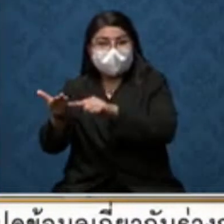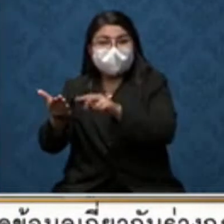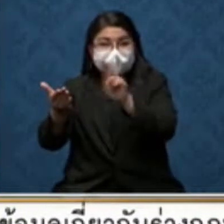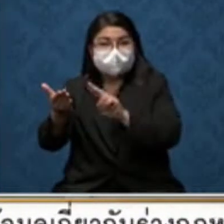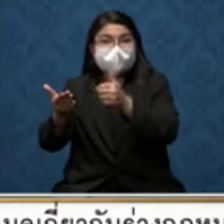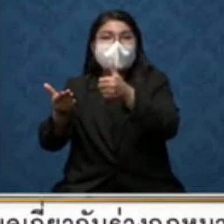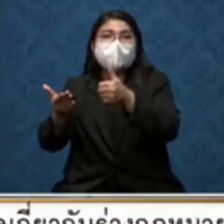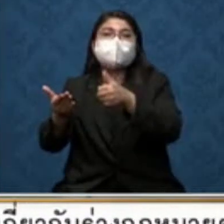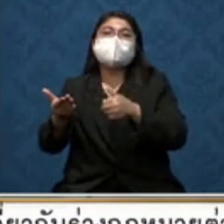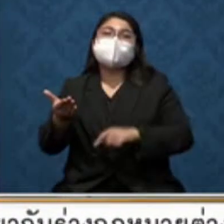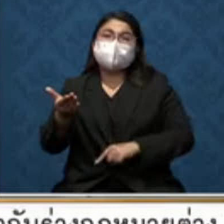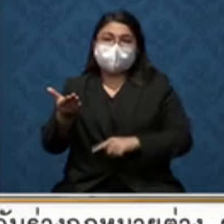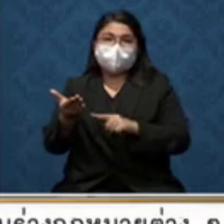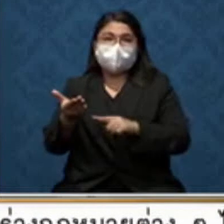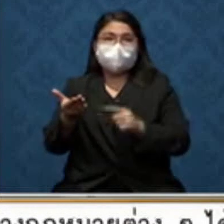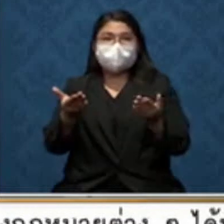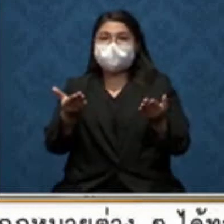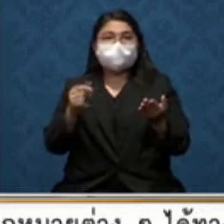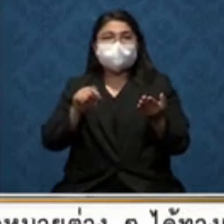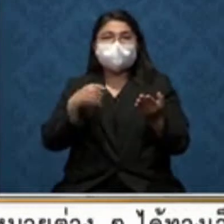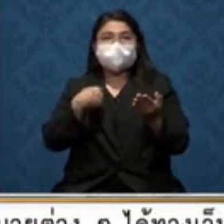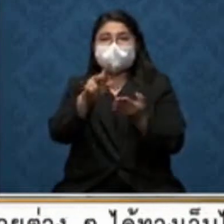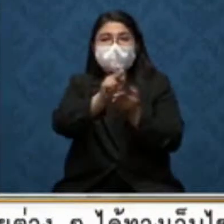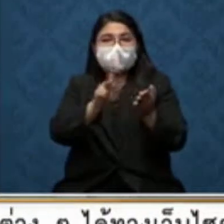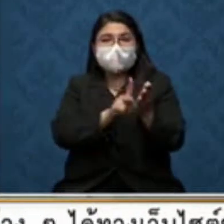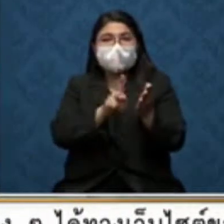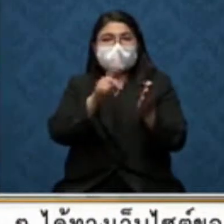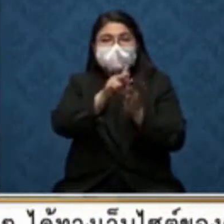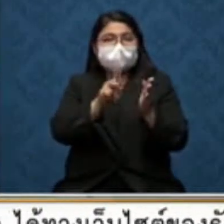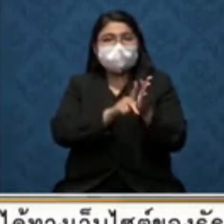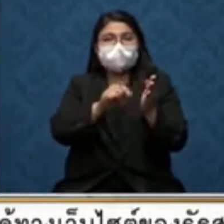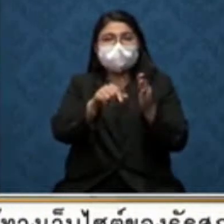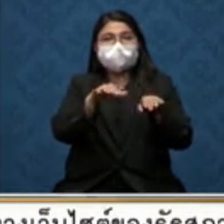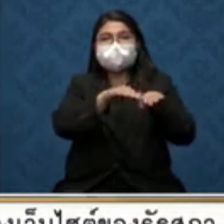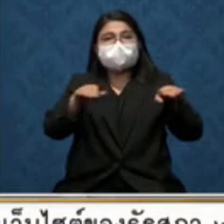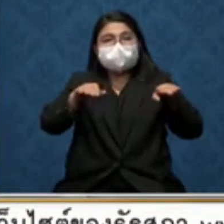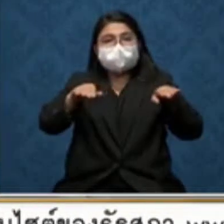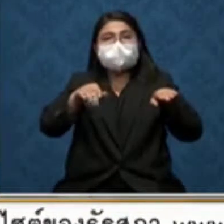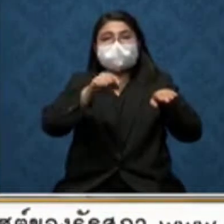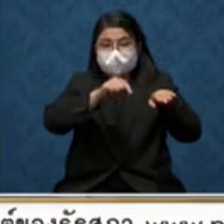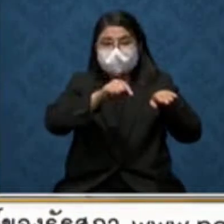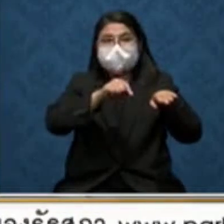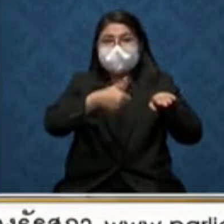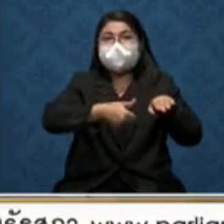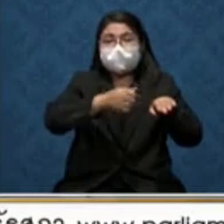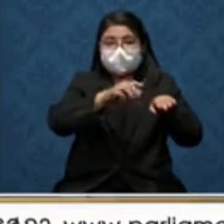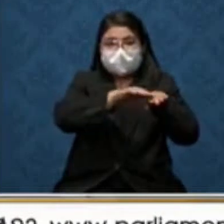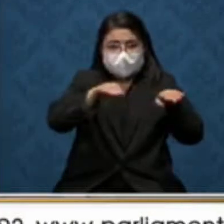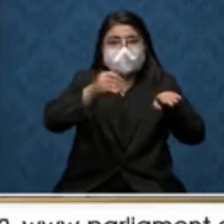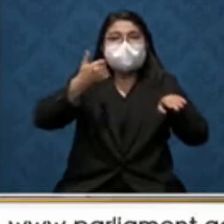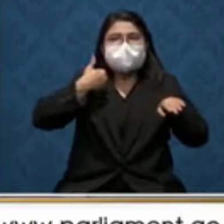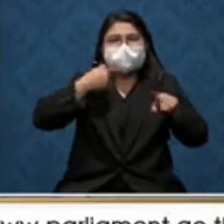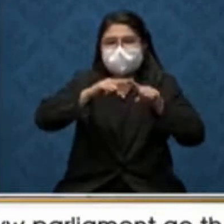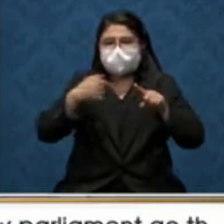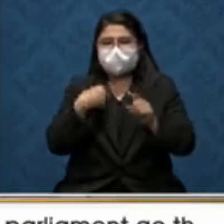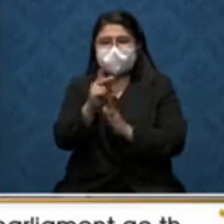ไม่ได้สะท้อนหลกการของการออกกฎหมายของสภาที่มีมาตรฐานครับที่เราเขียนในมาตราสาม